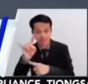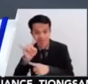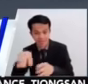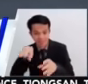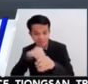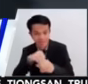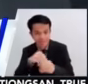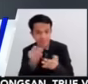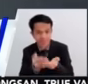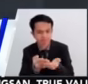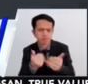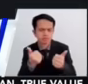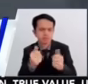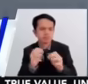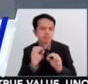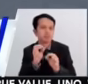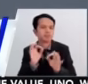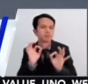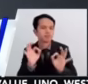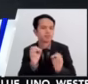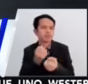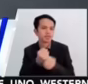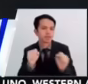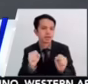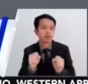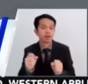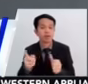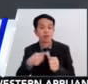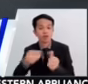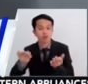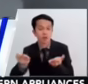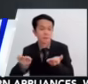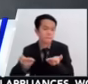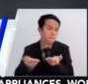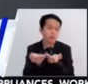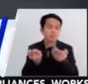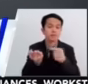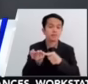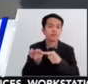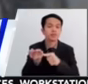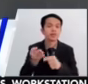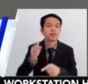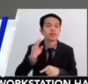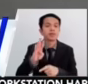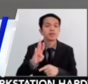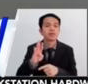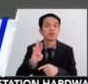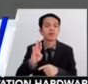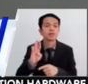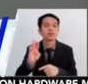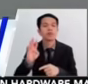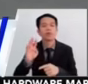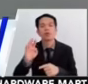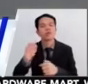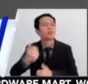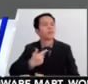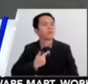natin. At unang bumangga sa atin, Rafi, yung BRP o yung Coast Guard vessel